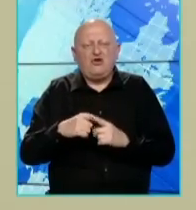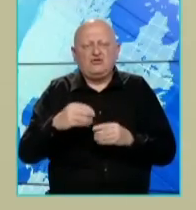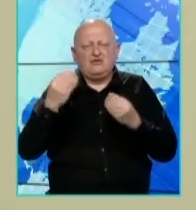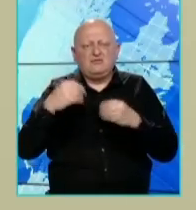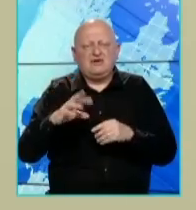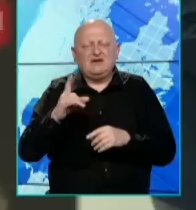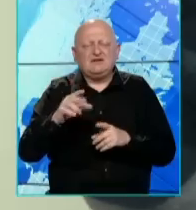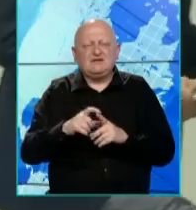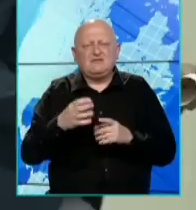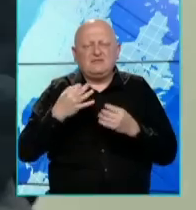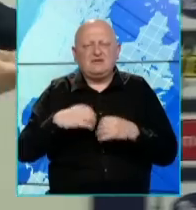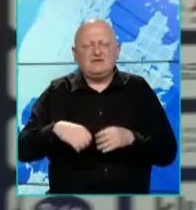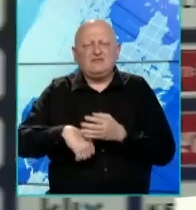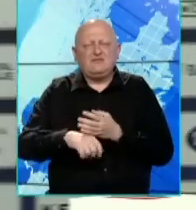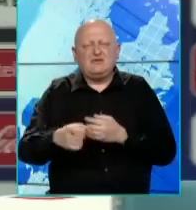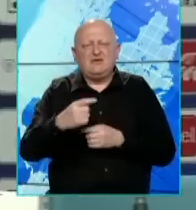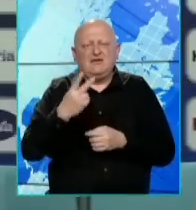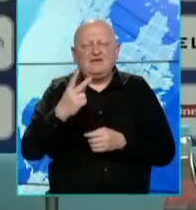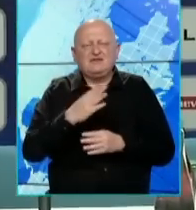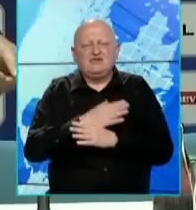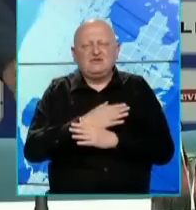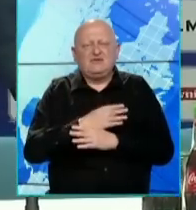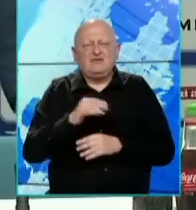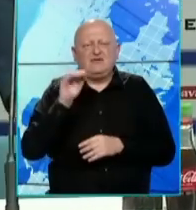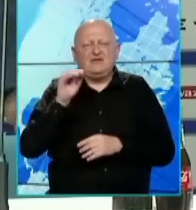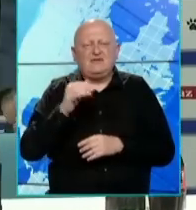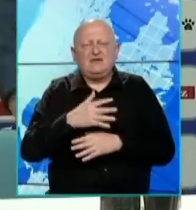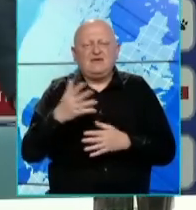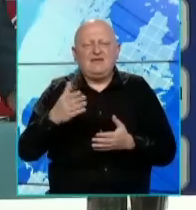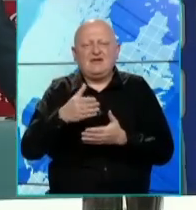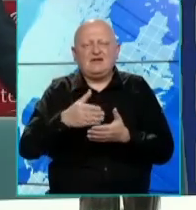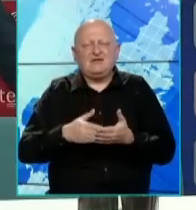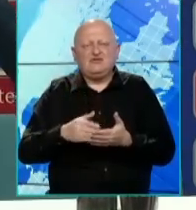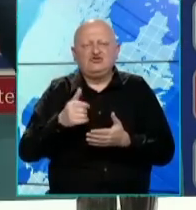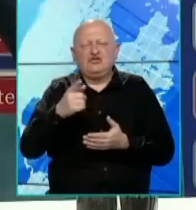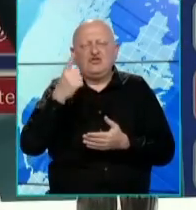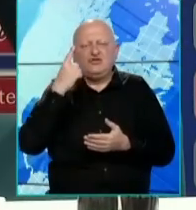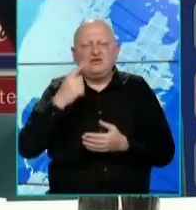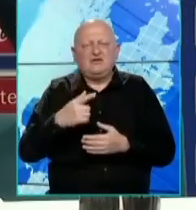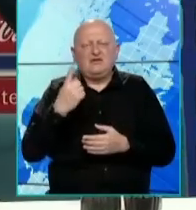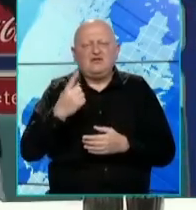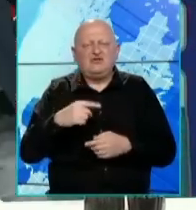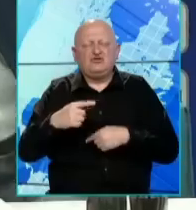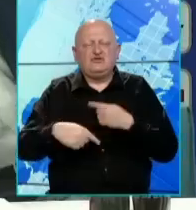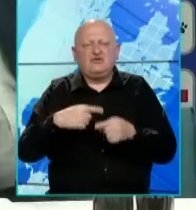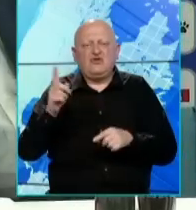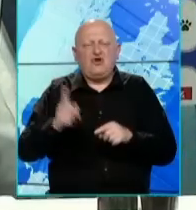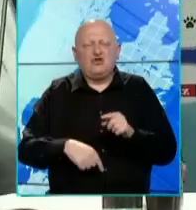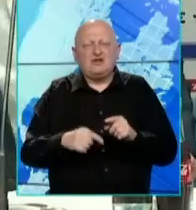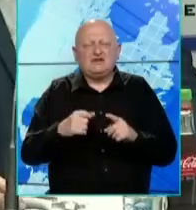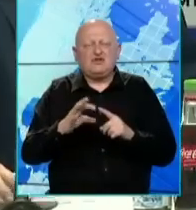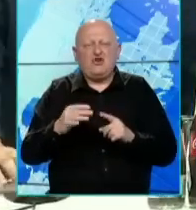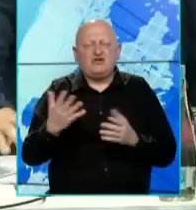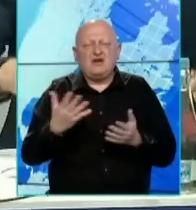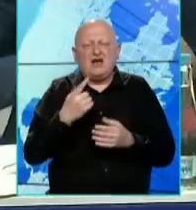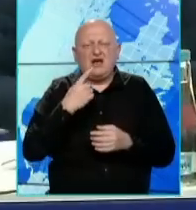na Islandu, predsjednik Nogometnog saveza naše zemlje Vico Zeljković najavio je velike rezove, što god to značilo. Jedino što je uslijedilo je otkaz Kodri